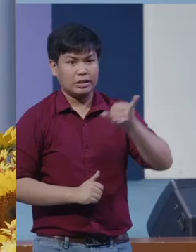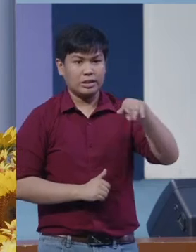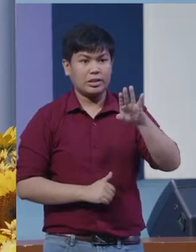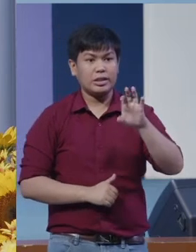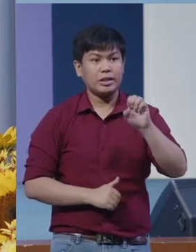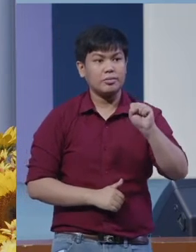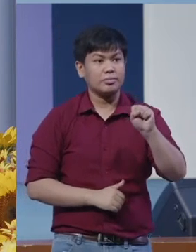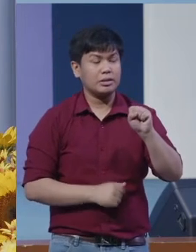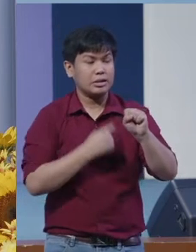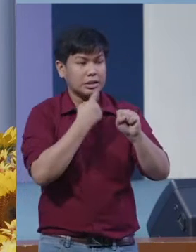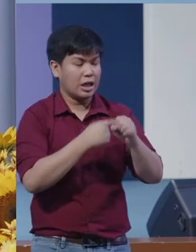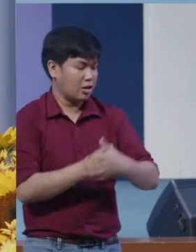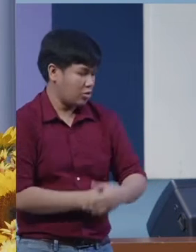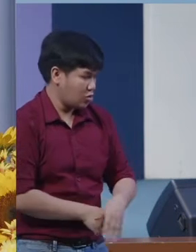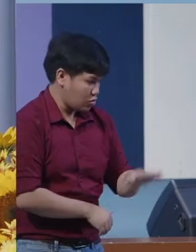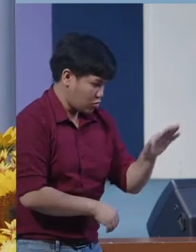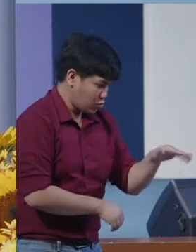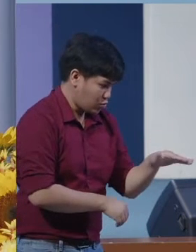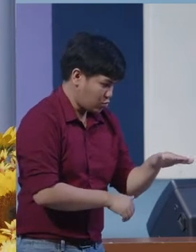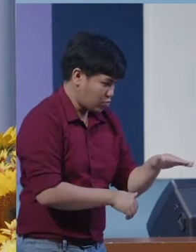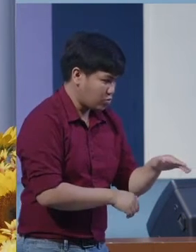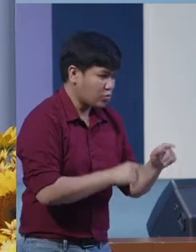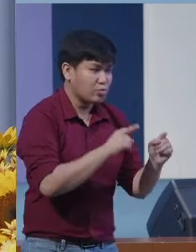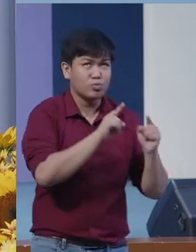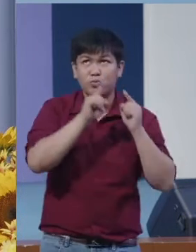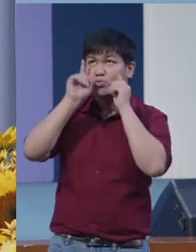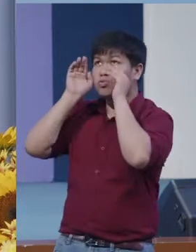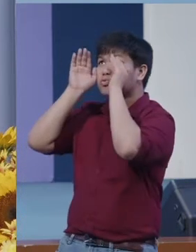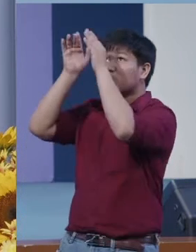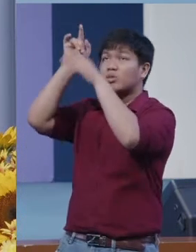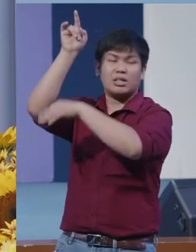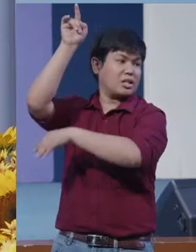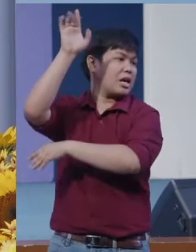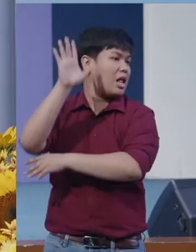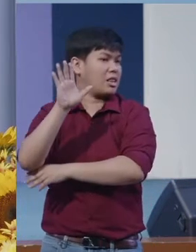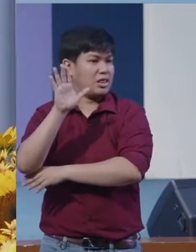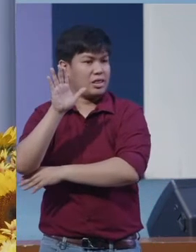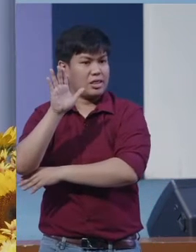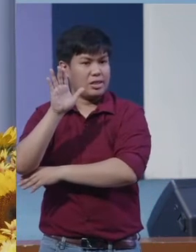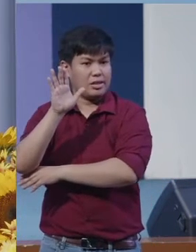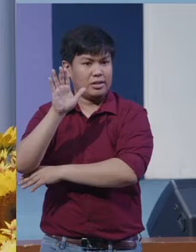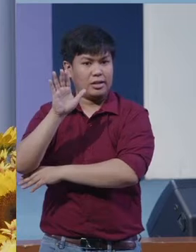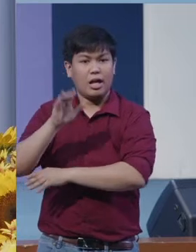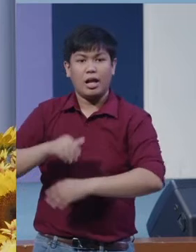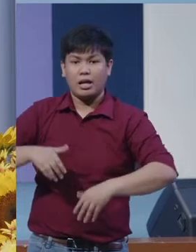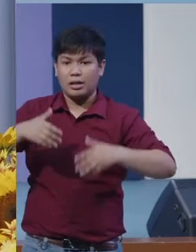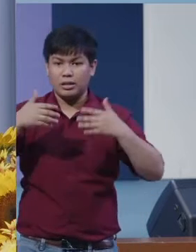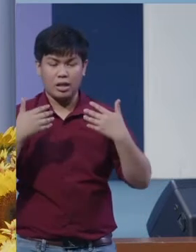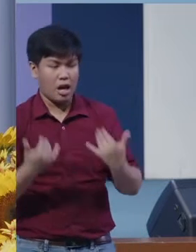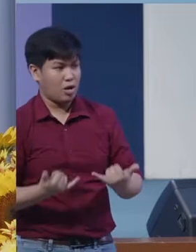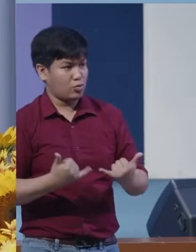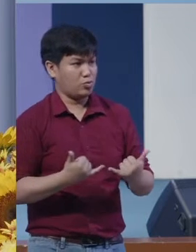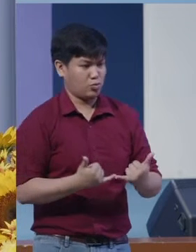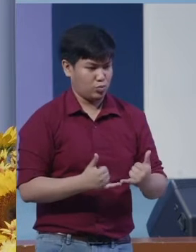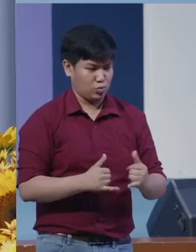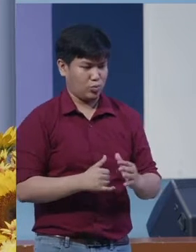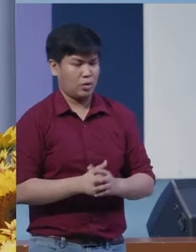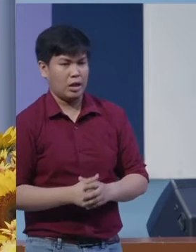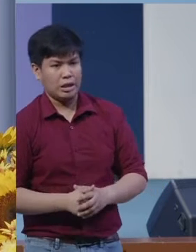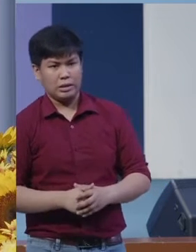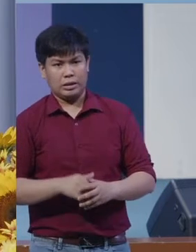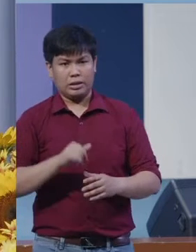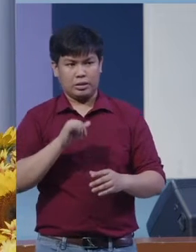na lumapit kayo sa Panginoon at talikuran niyo ang kasalanan na 'yan. So maaring mula dun sa mga makasarili at